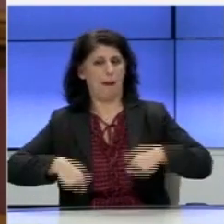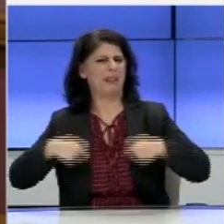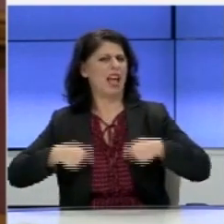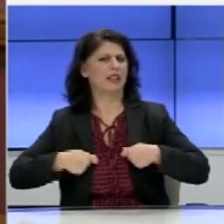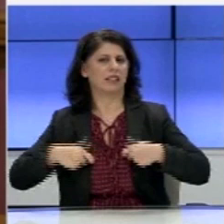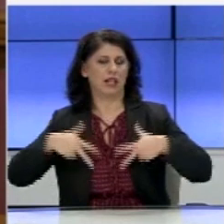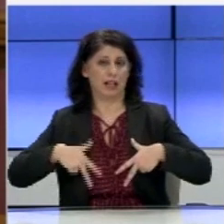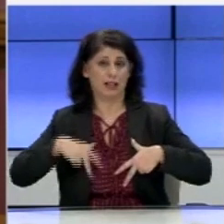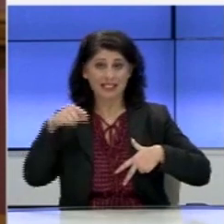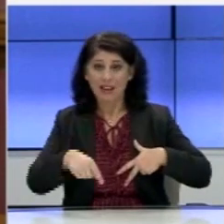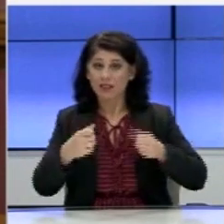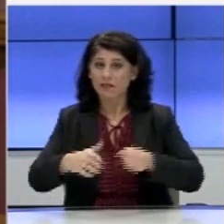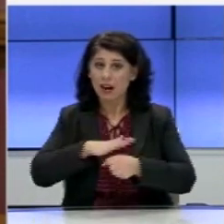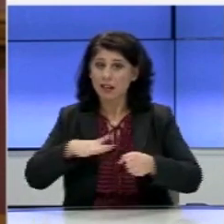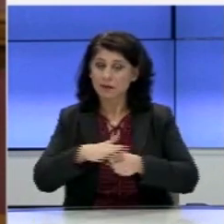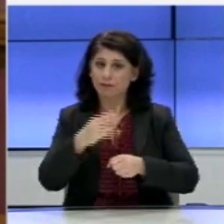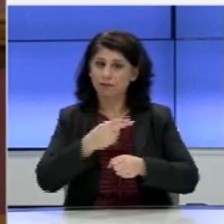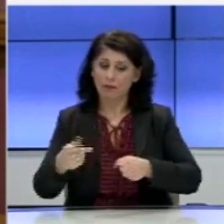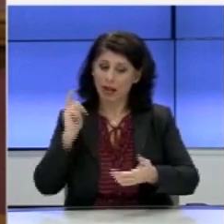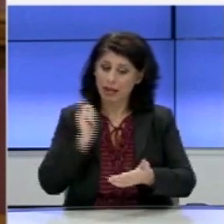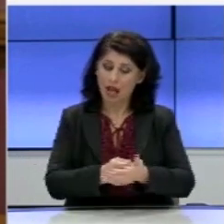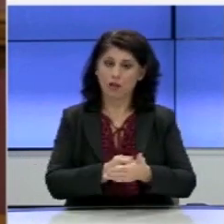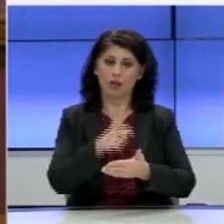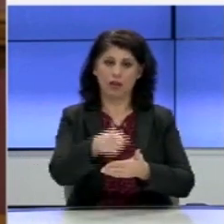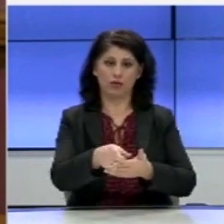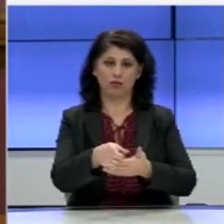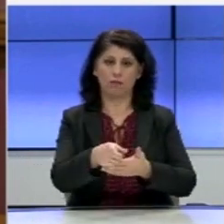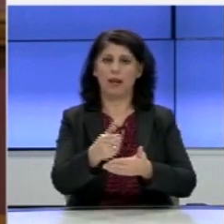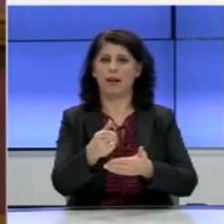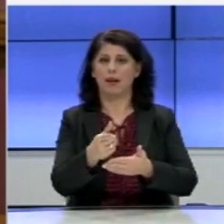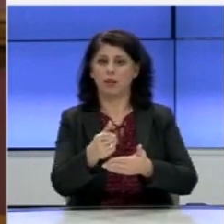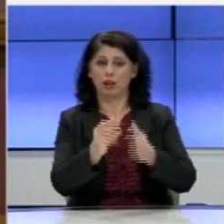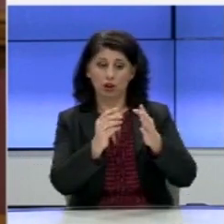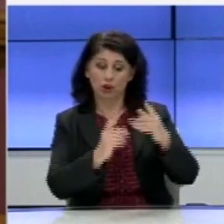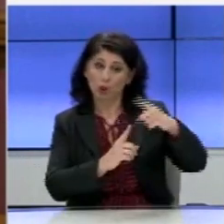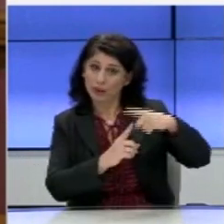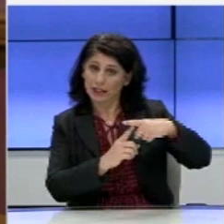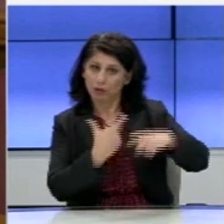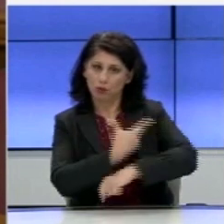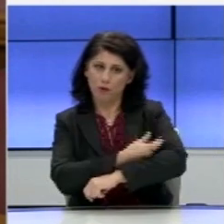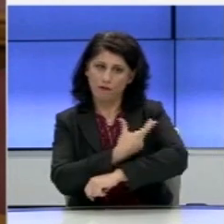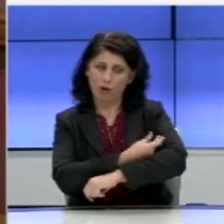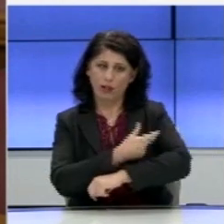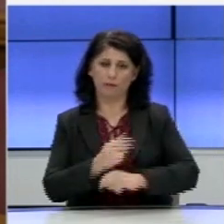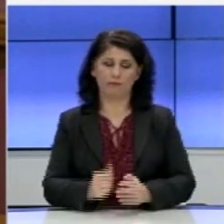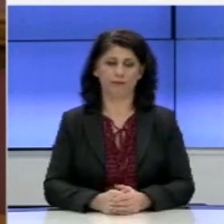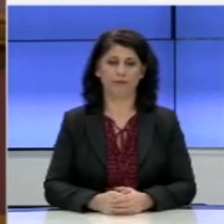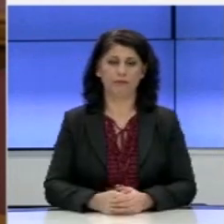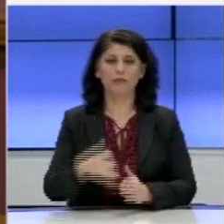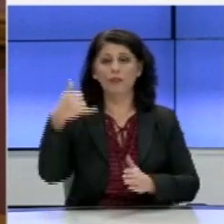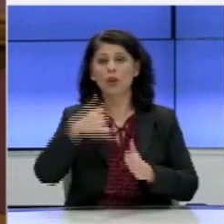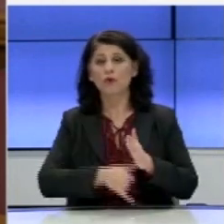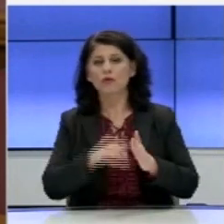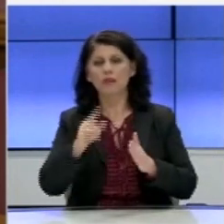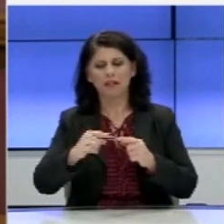αυτή τη βάση το ζήτημα για εξαγορά πατέντας που ανοίγει ή άνοιξε, αν θέλετε, ναι, αλλά στην κουβέντα, είναι το πρόβλημα. Στην ουσία